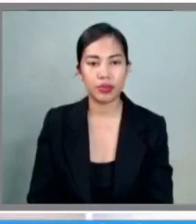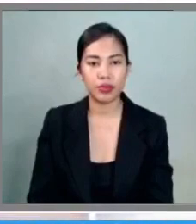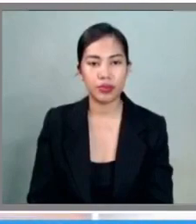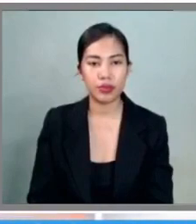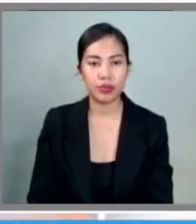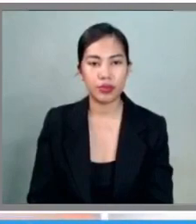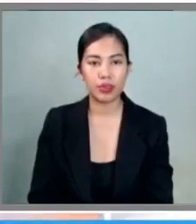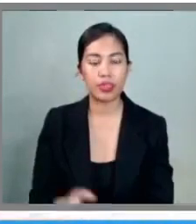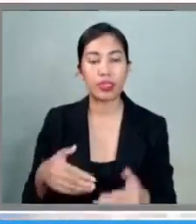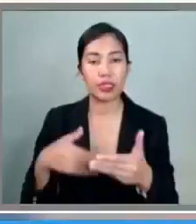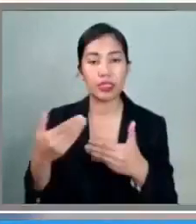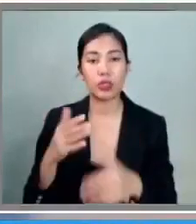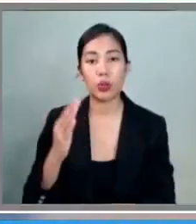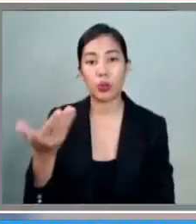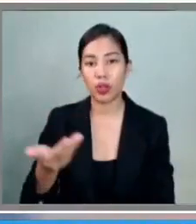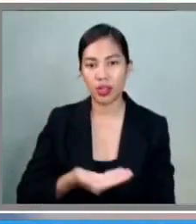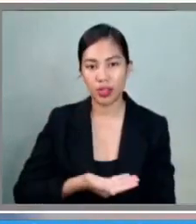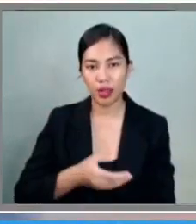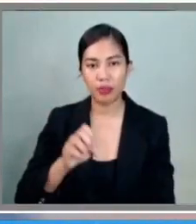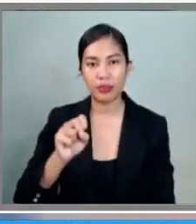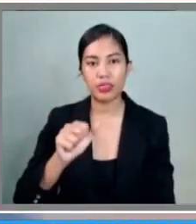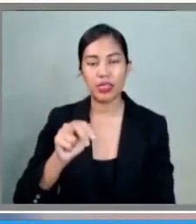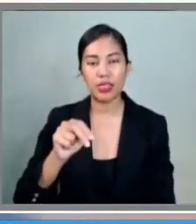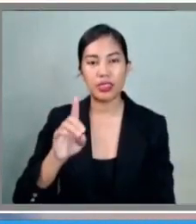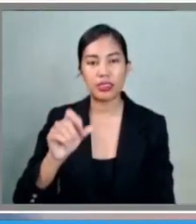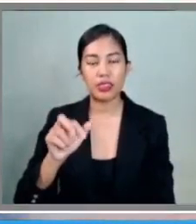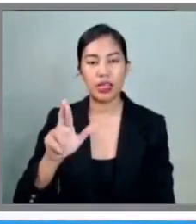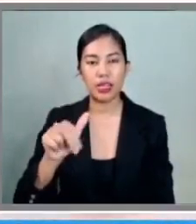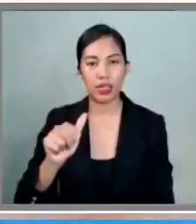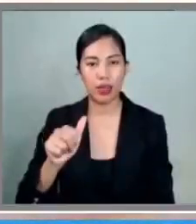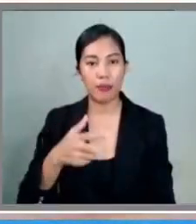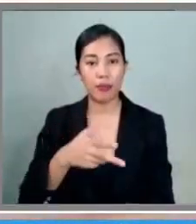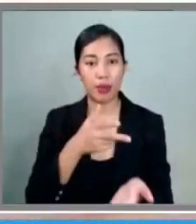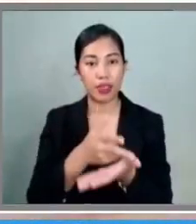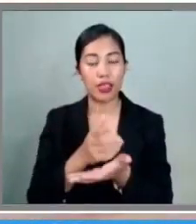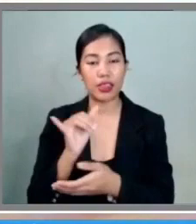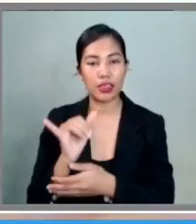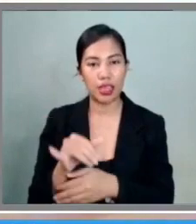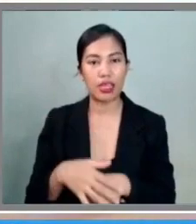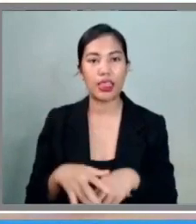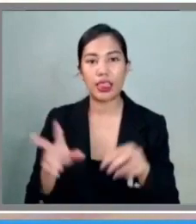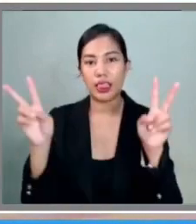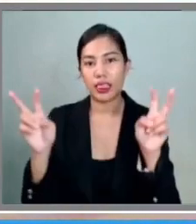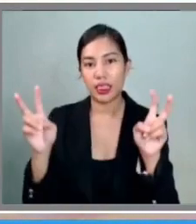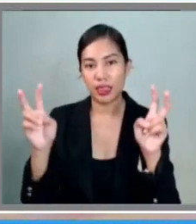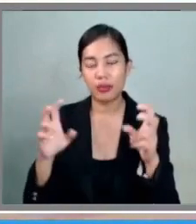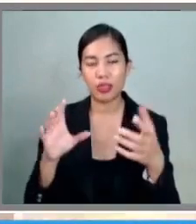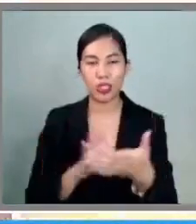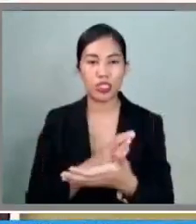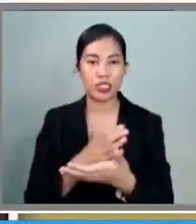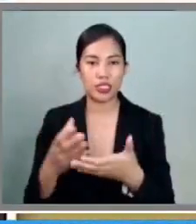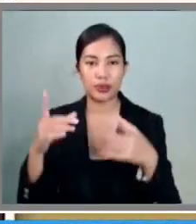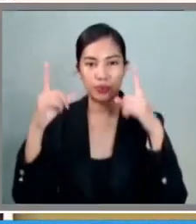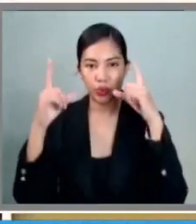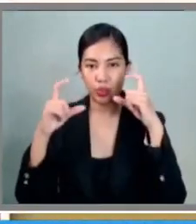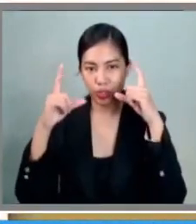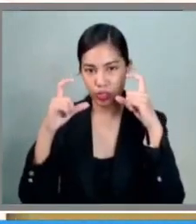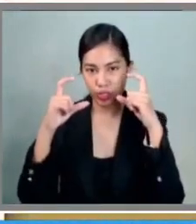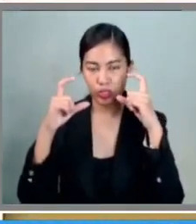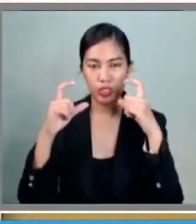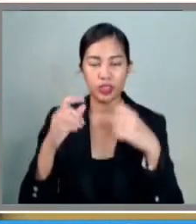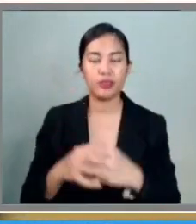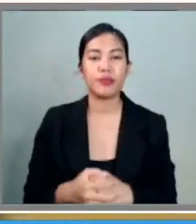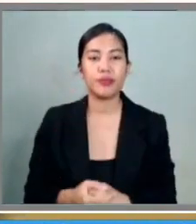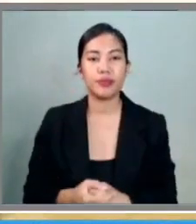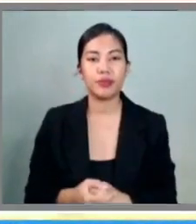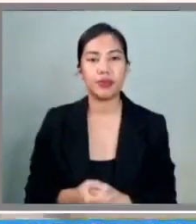Welcome to Sandara Park. Yan ang carnival-themed concept photos ni Sandara para sa kanyang self-titled EP. Merong nasa harap siya